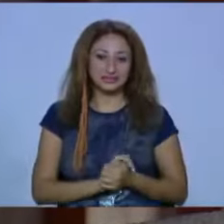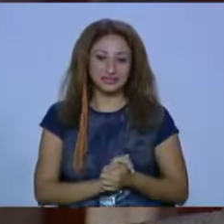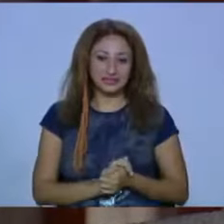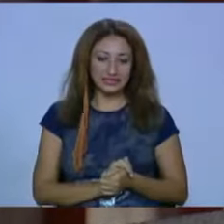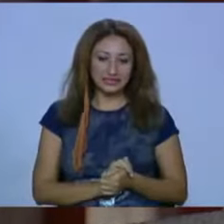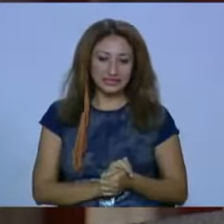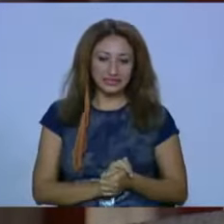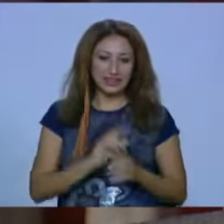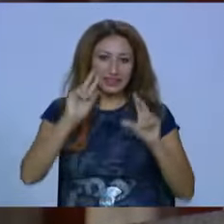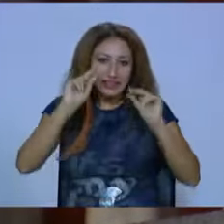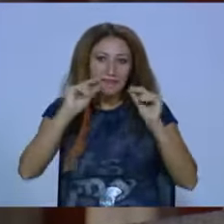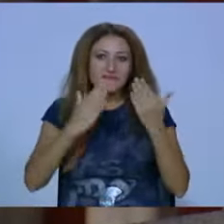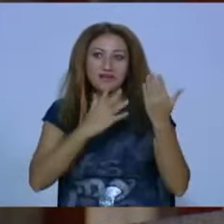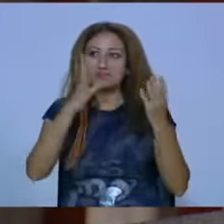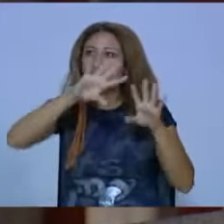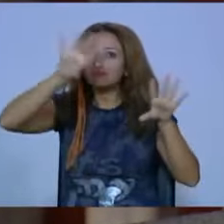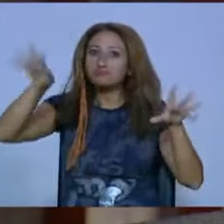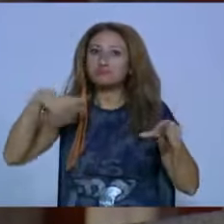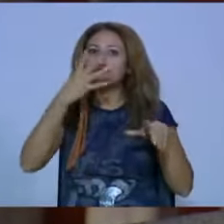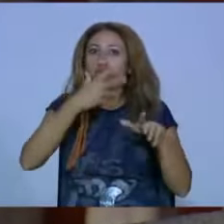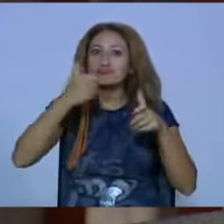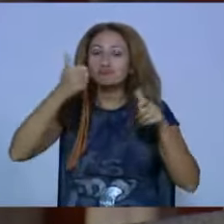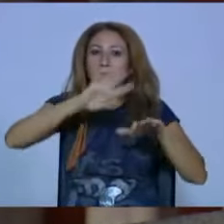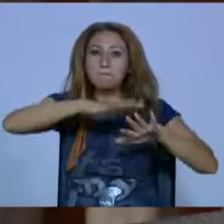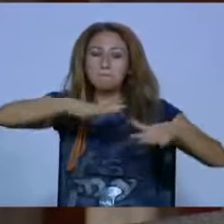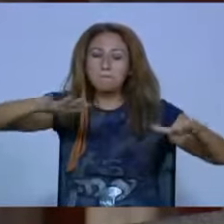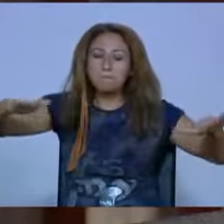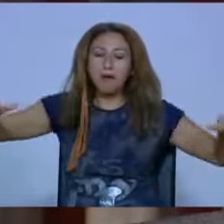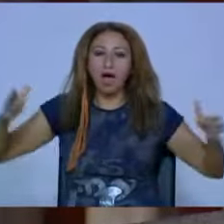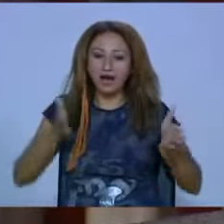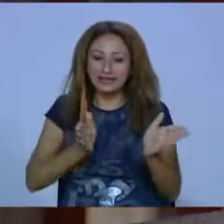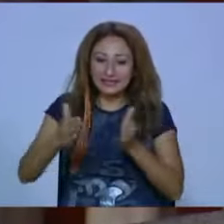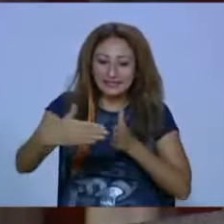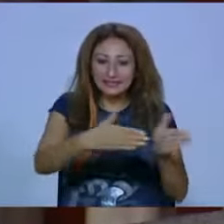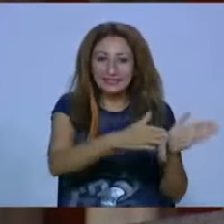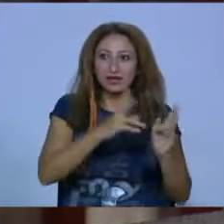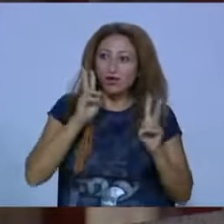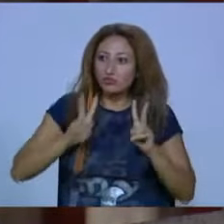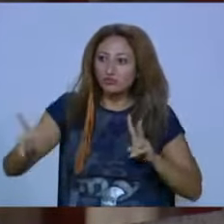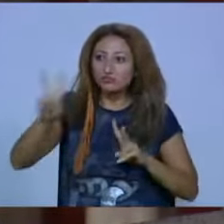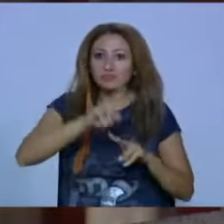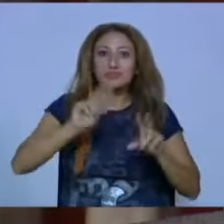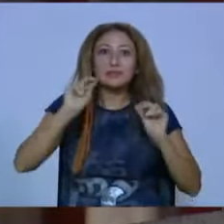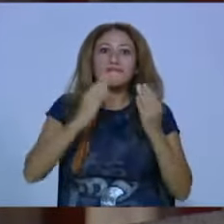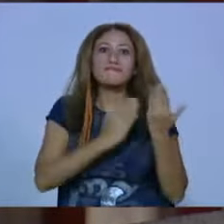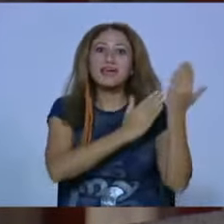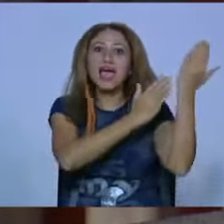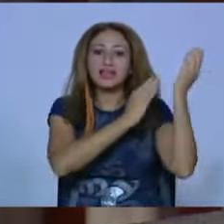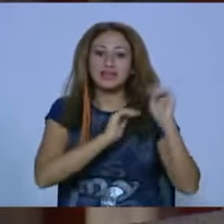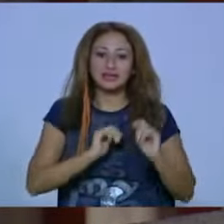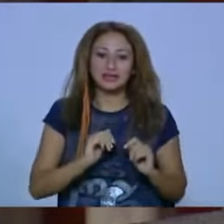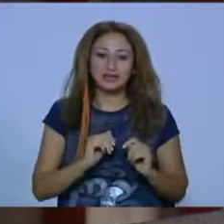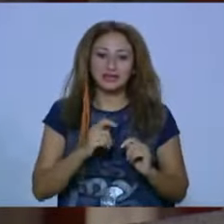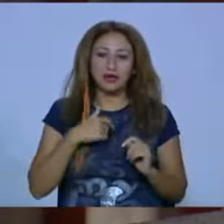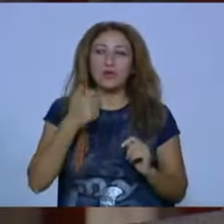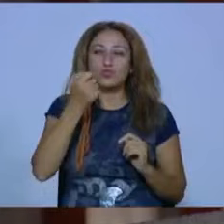مثلا يصور في جزيره من الجزر في البرازيل وبتاع يقول لي انا في الجنه، وكان دايما يقول لي بقعد اصبح